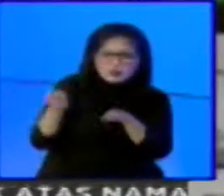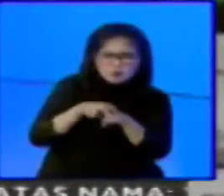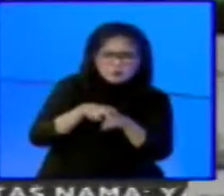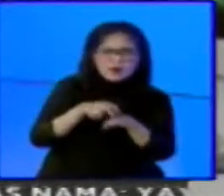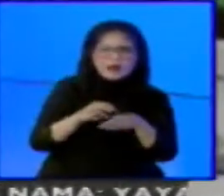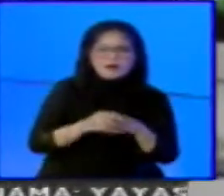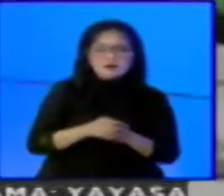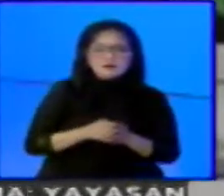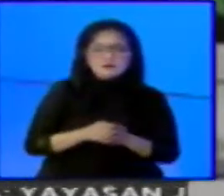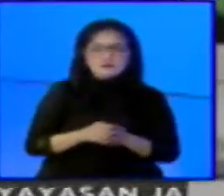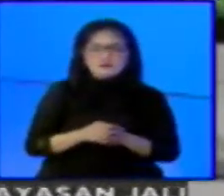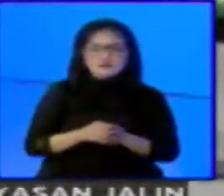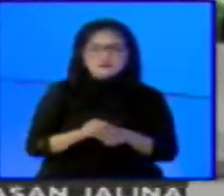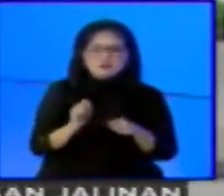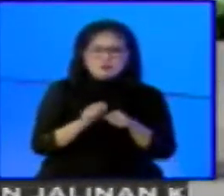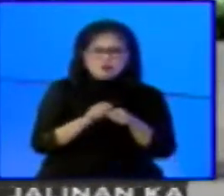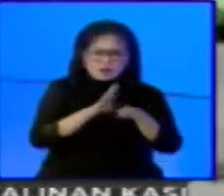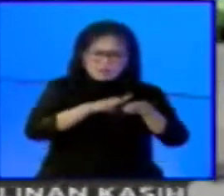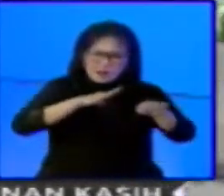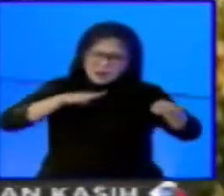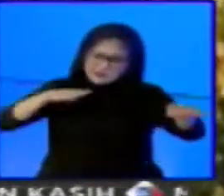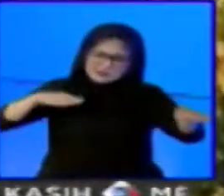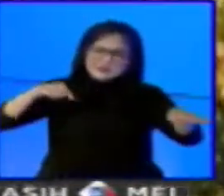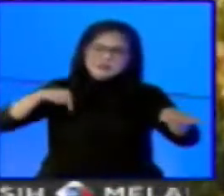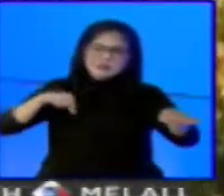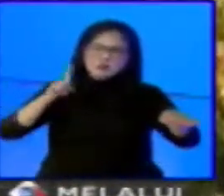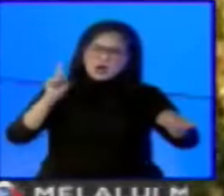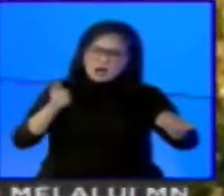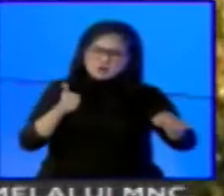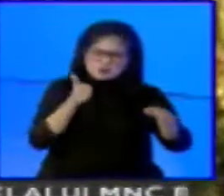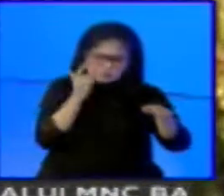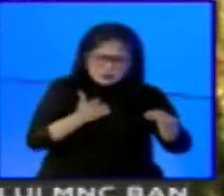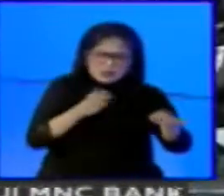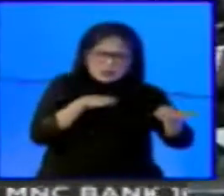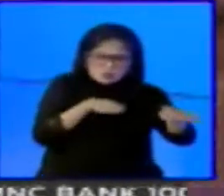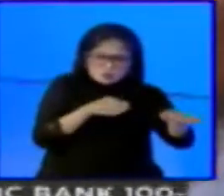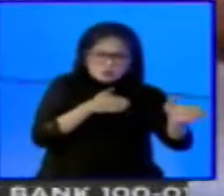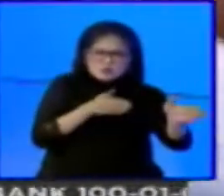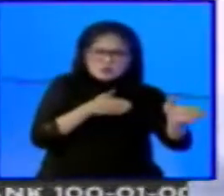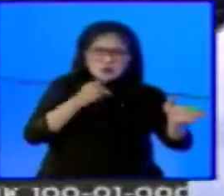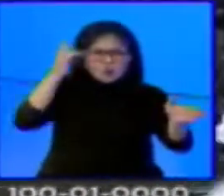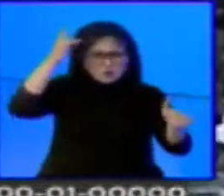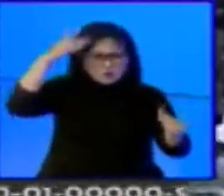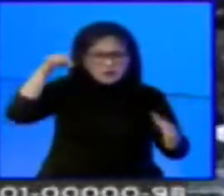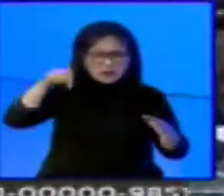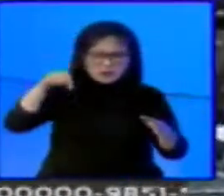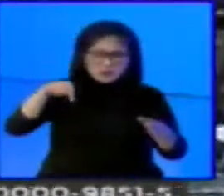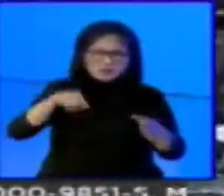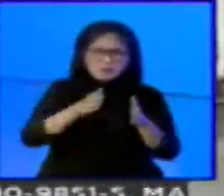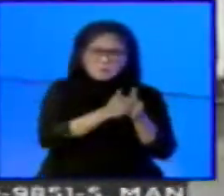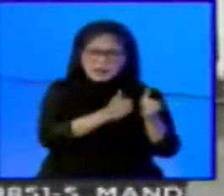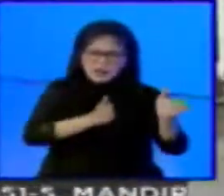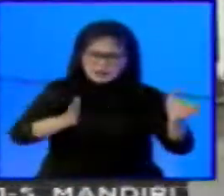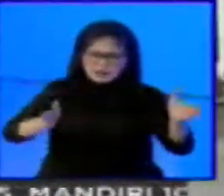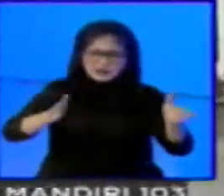membuat laju kendaraan di belakangnya tersendat dan harus berhenti. Ojek online yang parkir di halte juga membuat bus kota kesulitan mengangkut